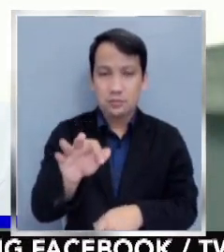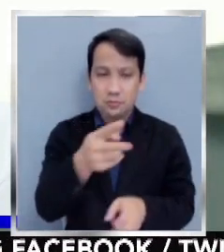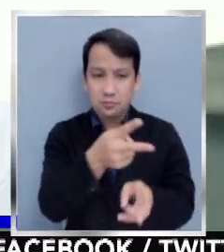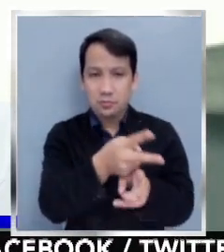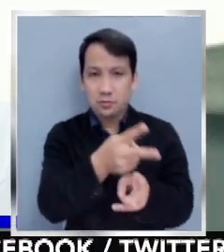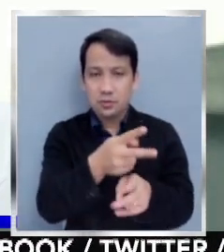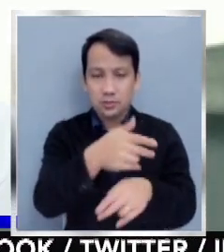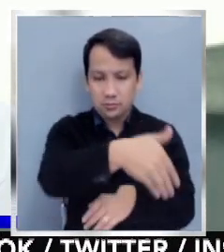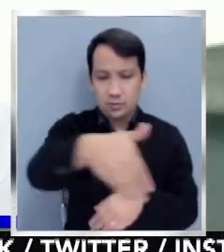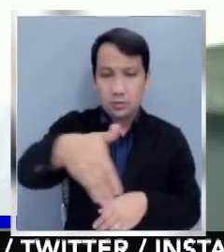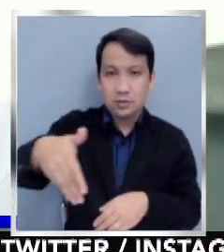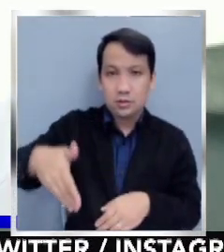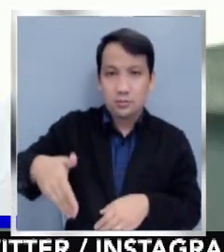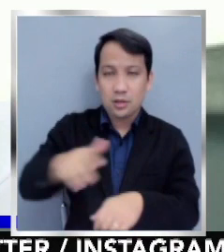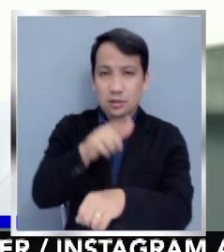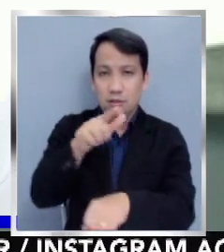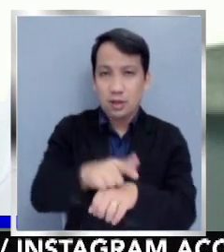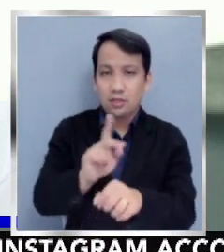teritoryo ng bansa.